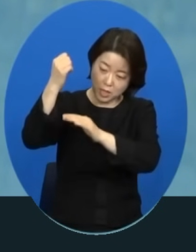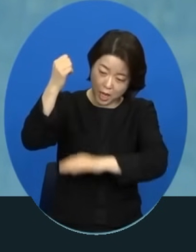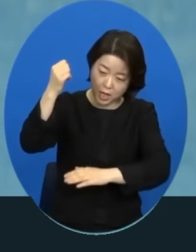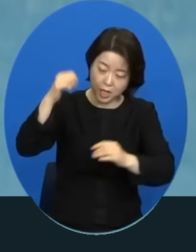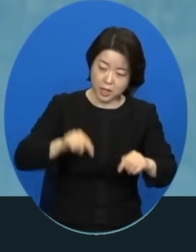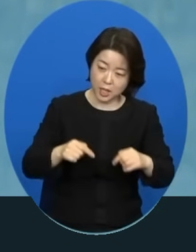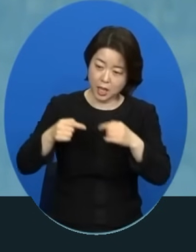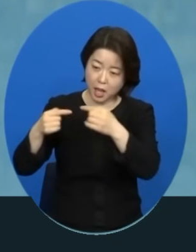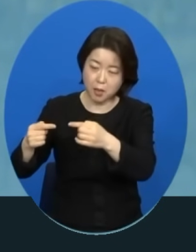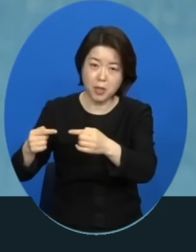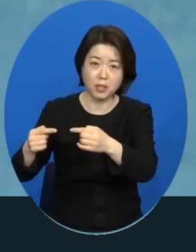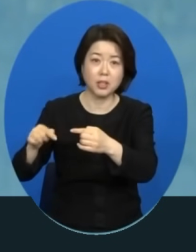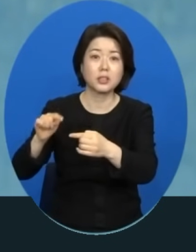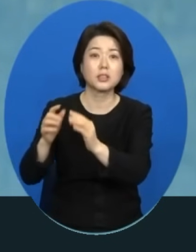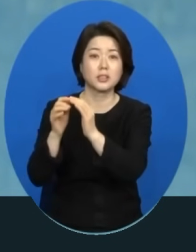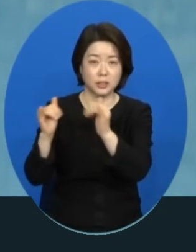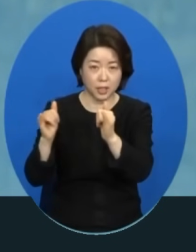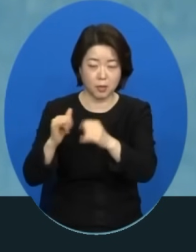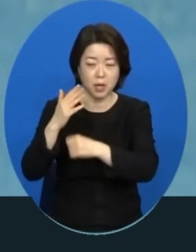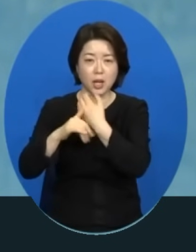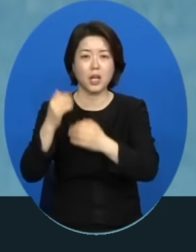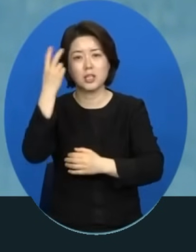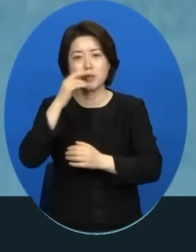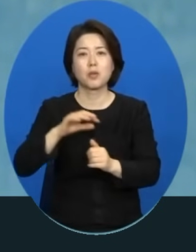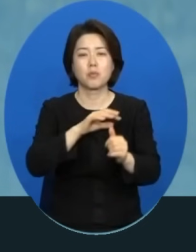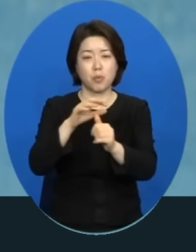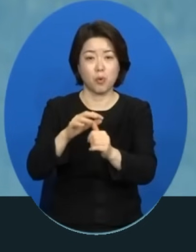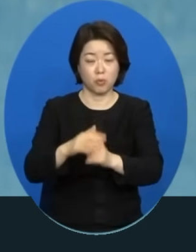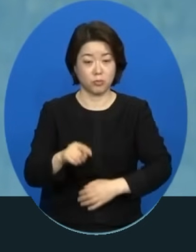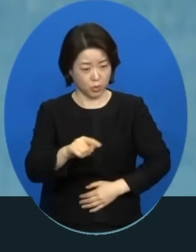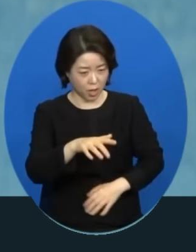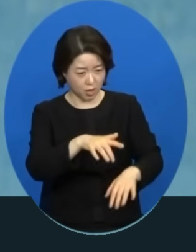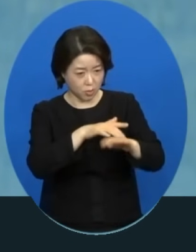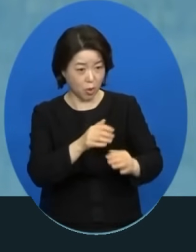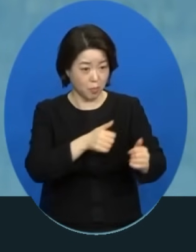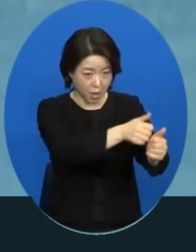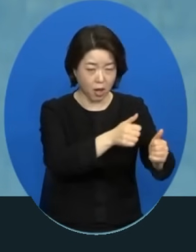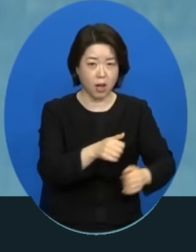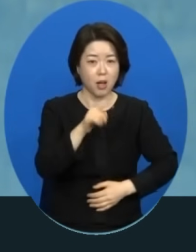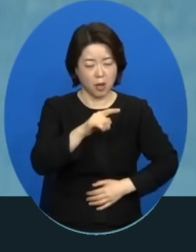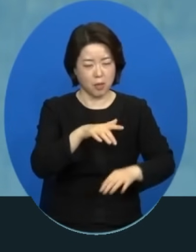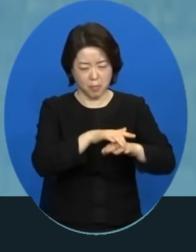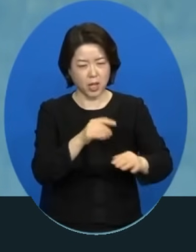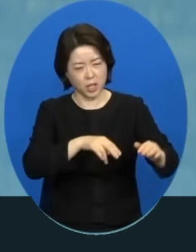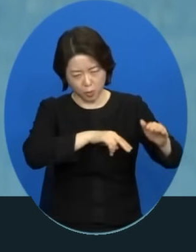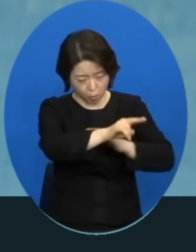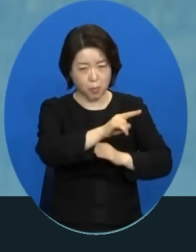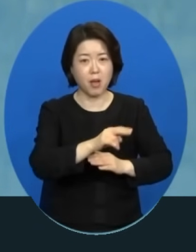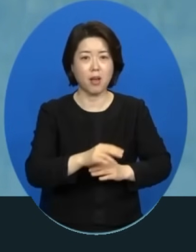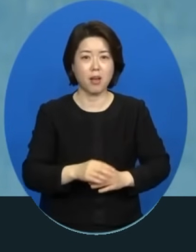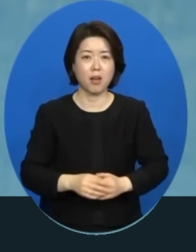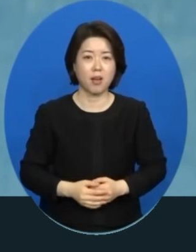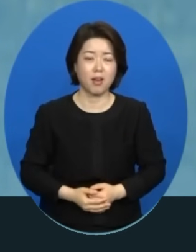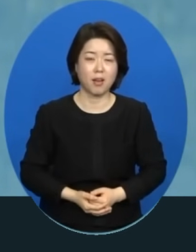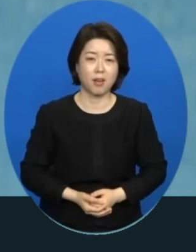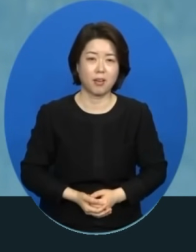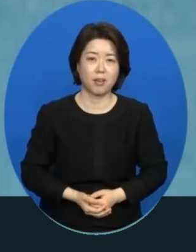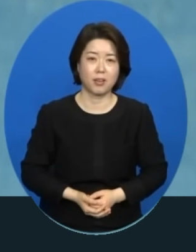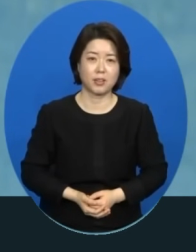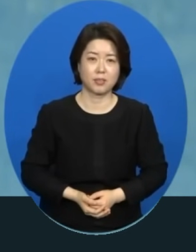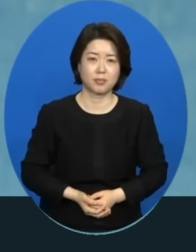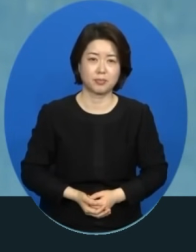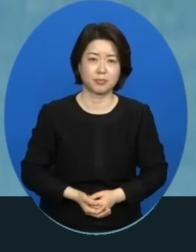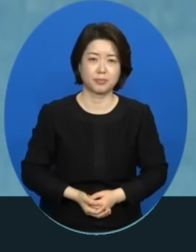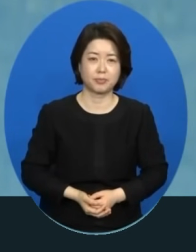보호하신다. 마귀를 대적해라. 내가 너를 보호할 것이다. 마귀가 도망갈 것이다. 피해갈 것이다.